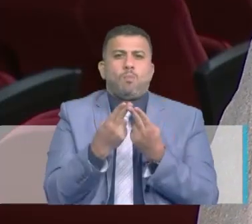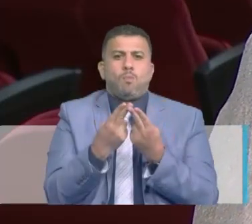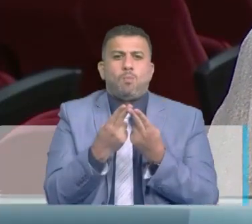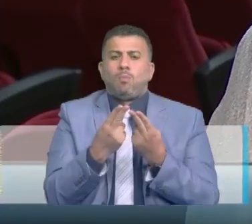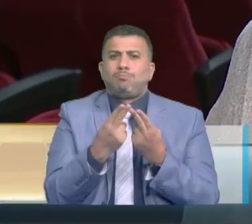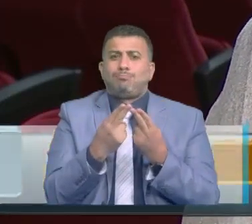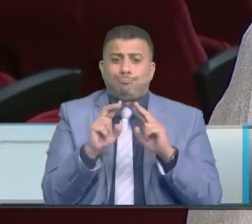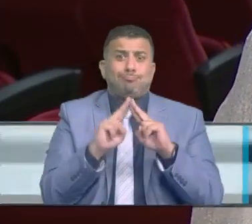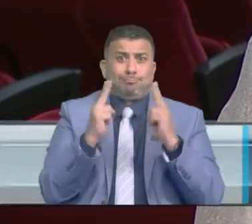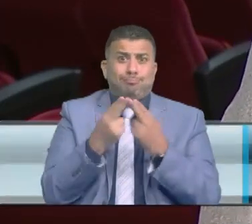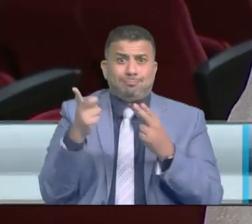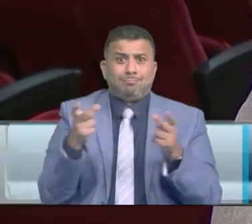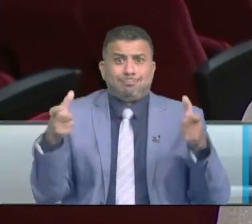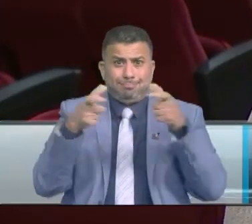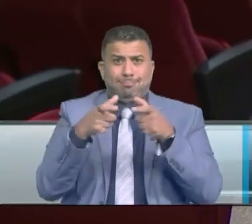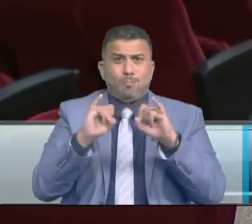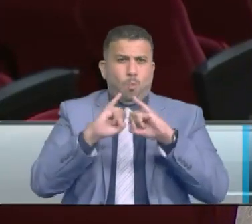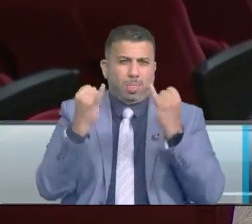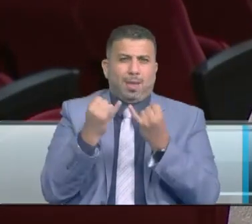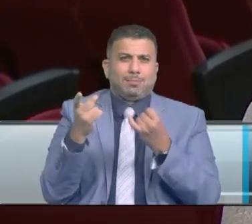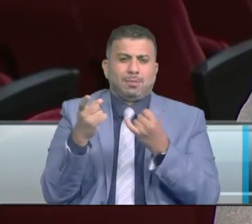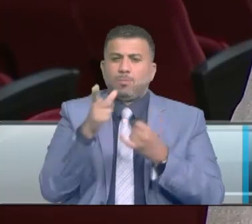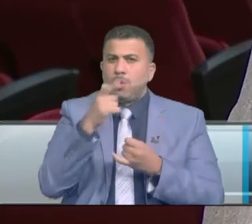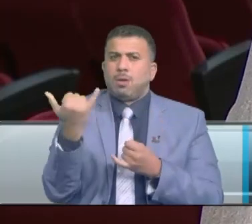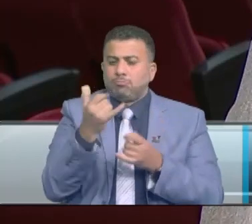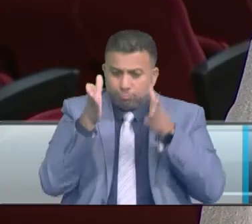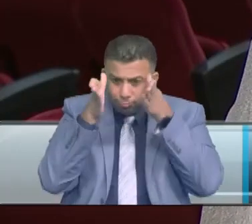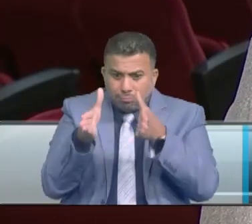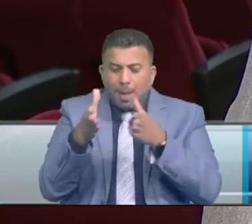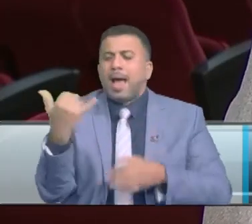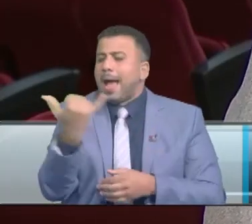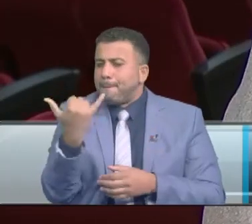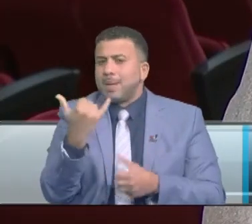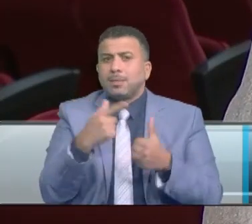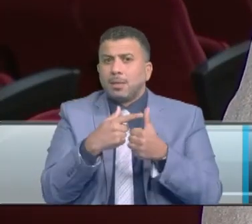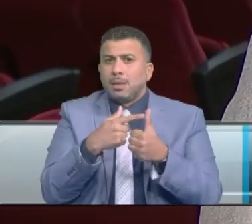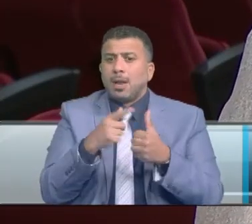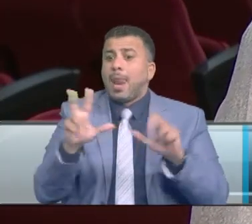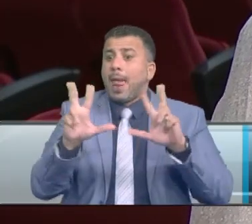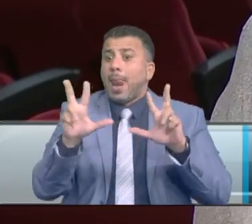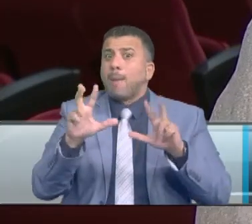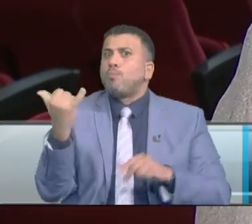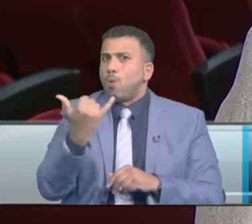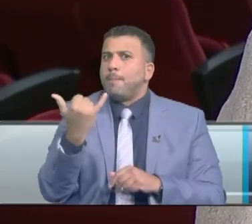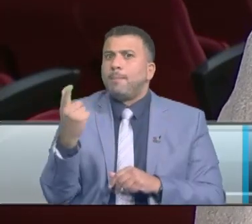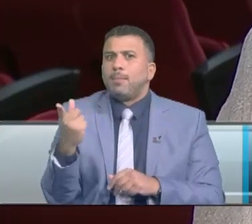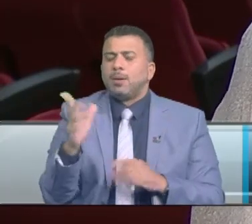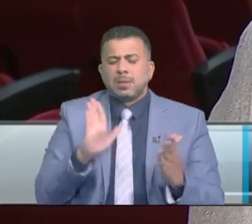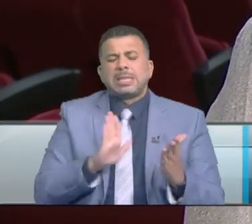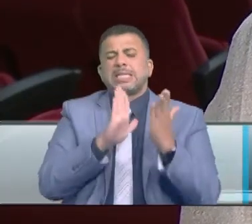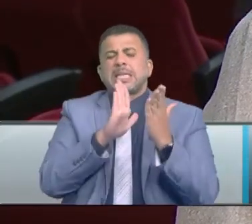ما نقول حرصا منا على أهمية وإبراز دور الإعلام في التصدي